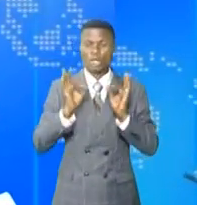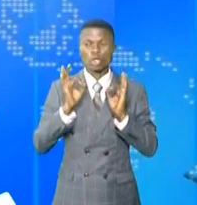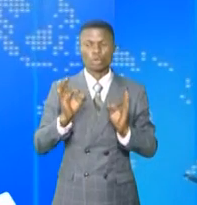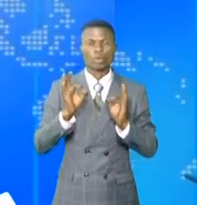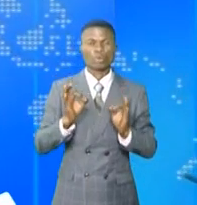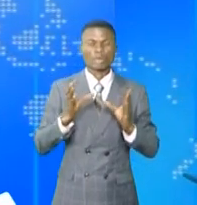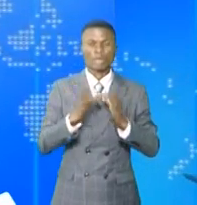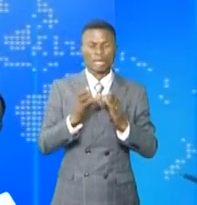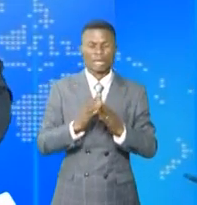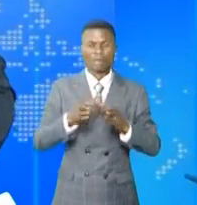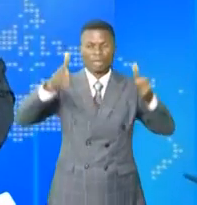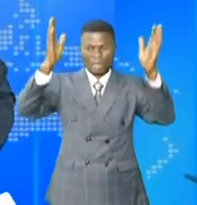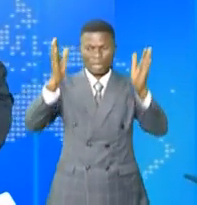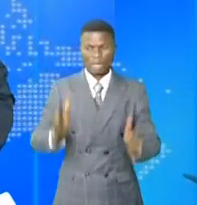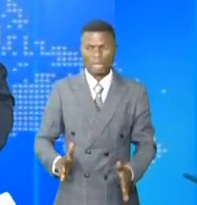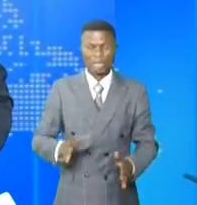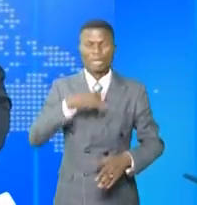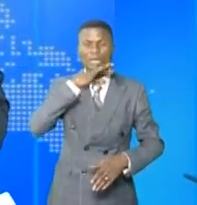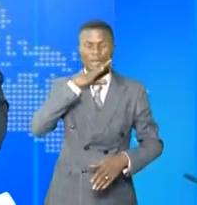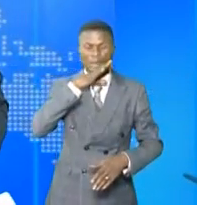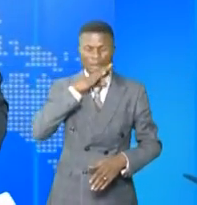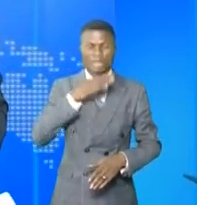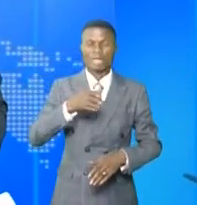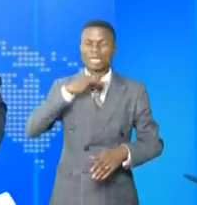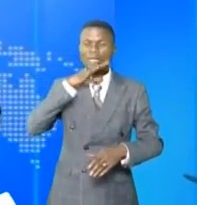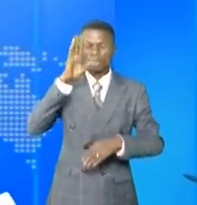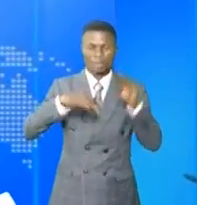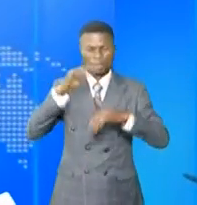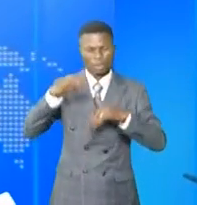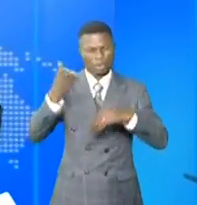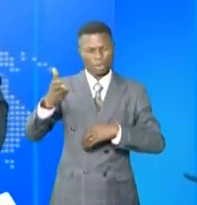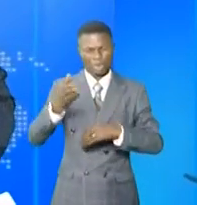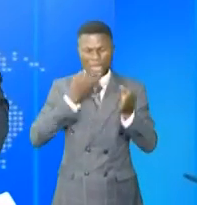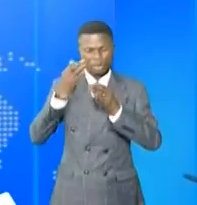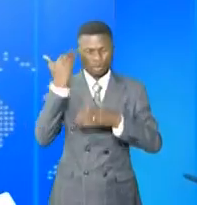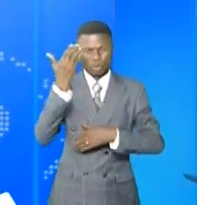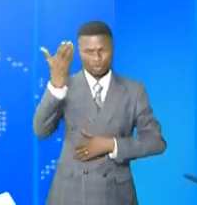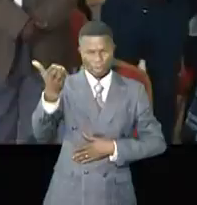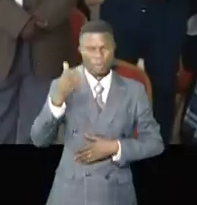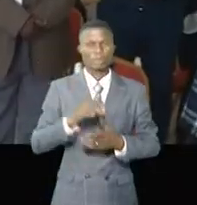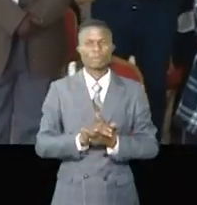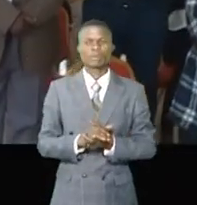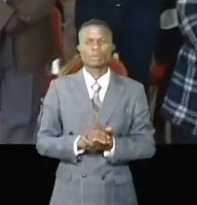avec l'usage de sacs poubelles biodégradables. Plus de détails avec Fifi Mukundi.